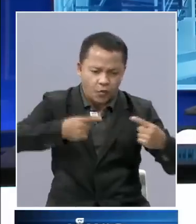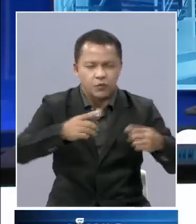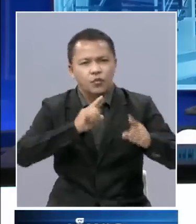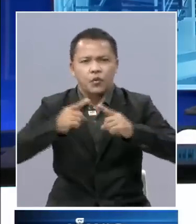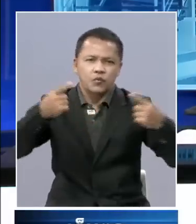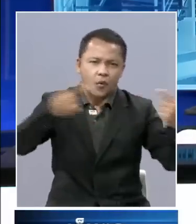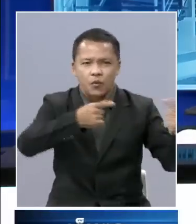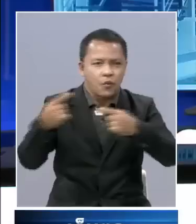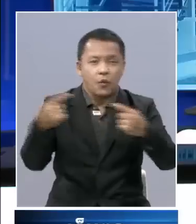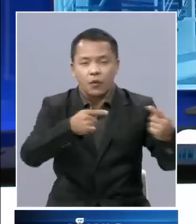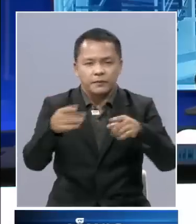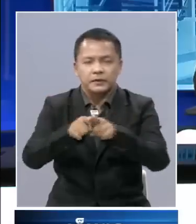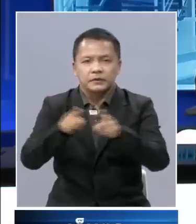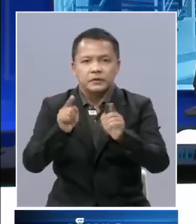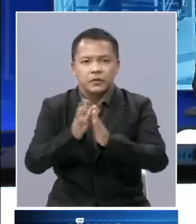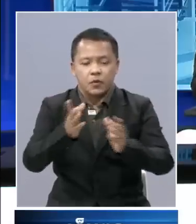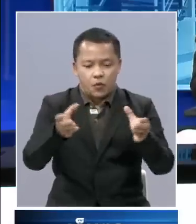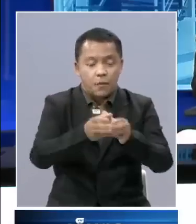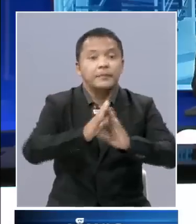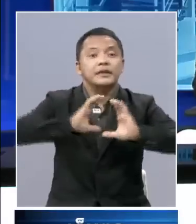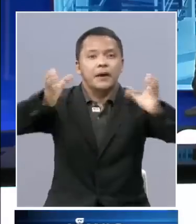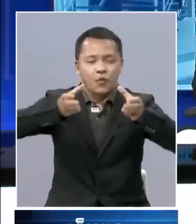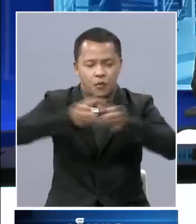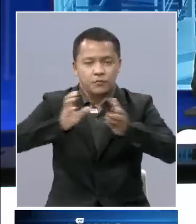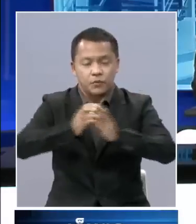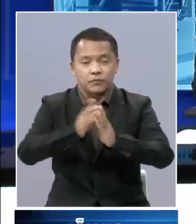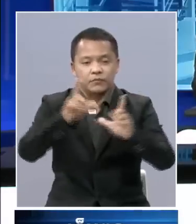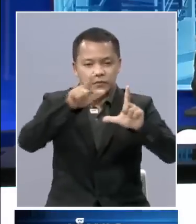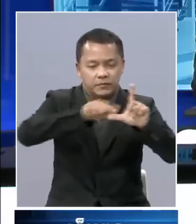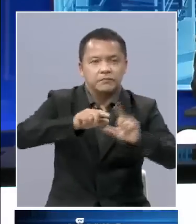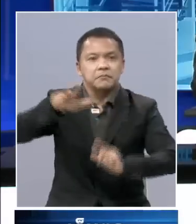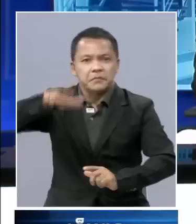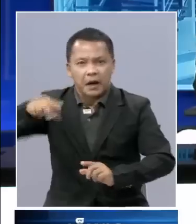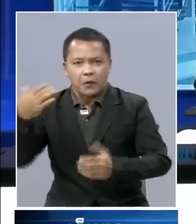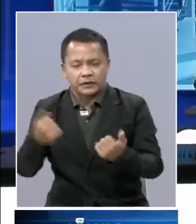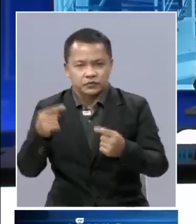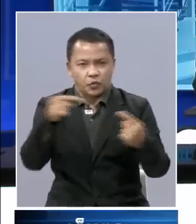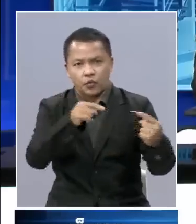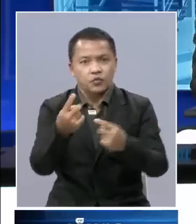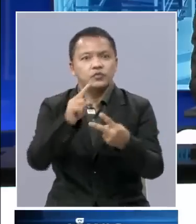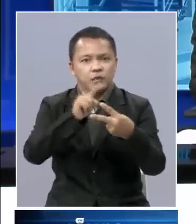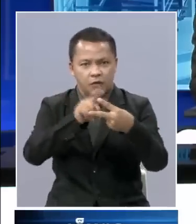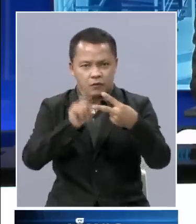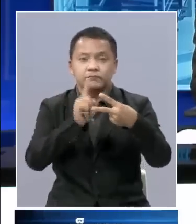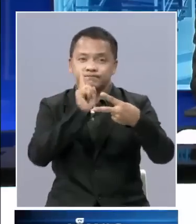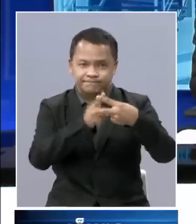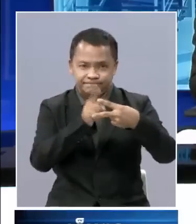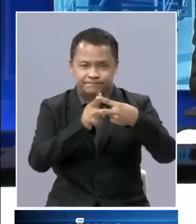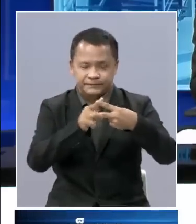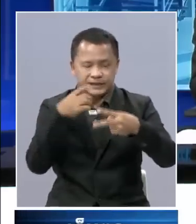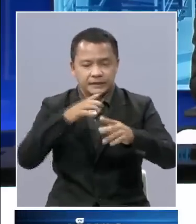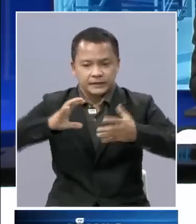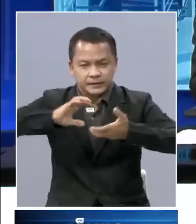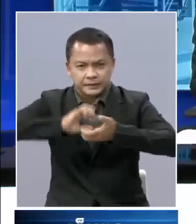กันอยู่นะฮะโดยเฉพาะอย่างยิ่งในว่าที่พรรคร่วมรัฐบาลก้าวไกลกับเพื่อไทยตอนนี้2ประเด็นประเด็นแรกก็คือการจะ